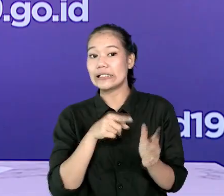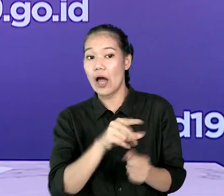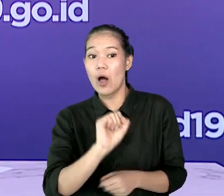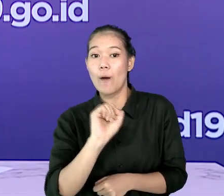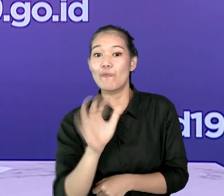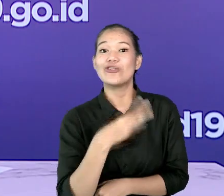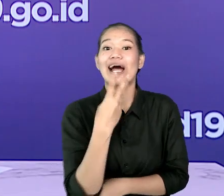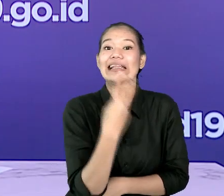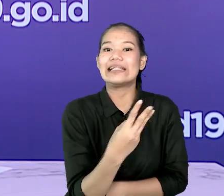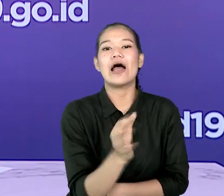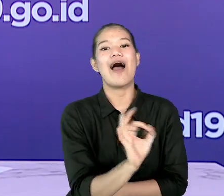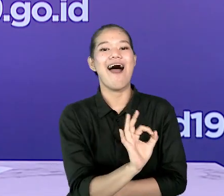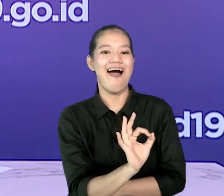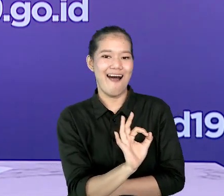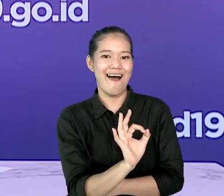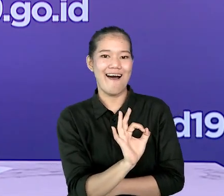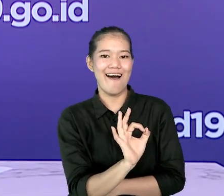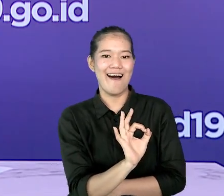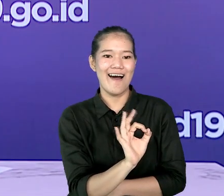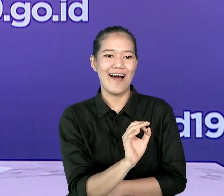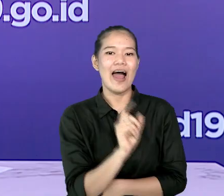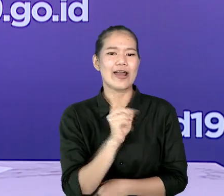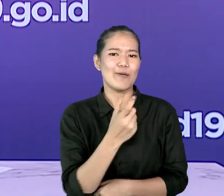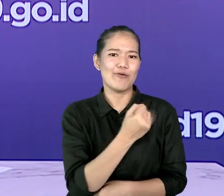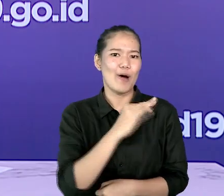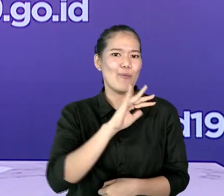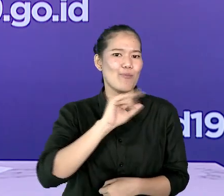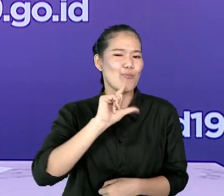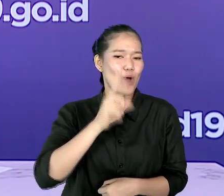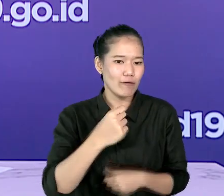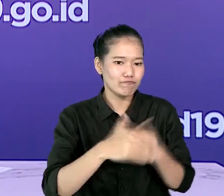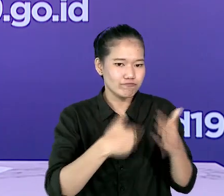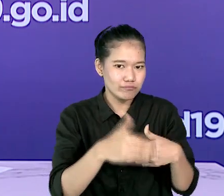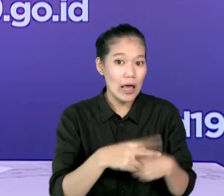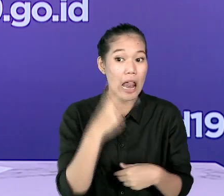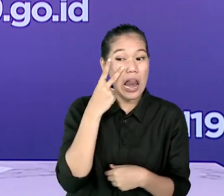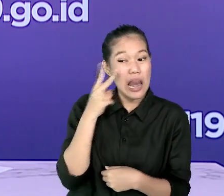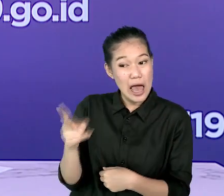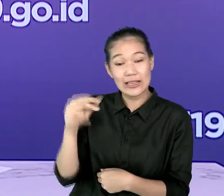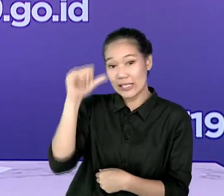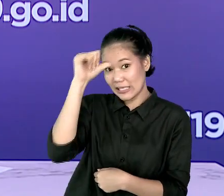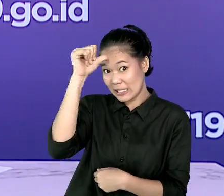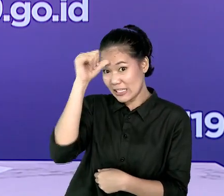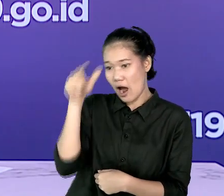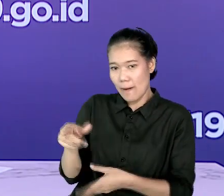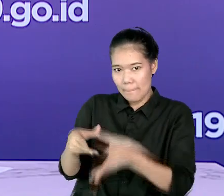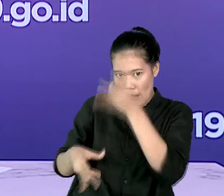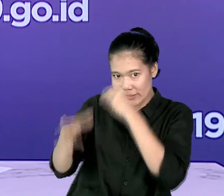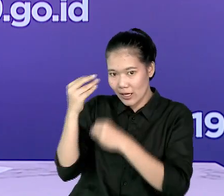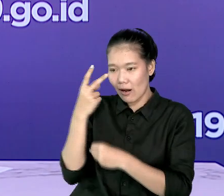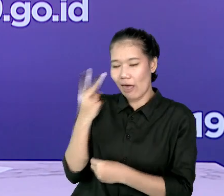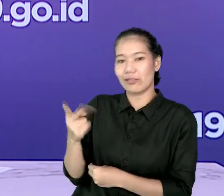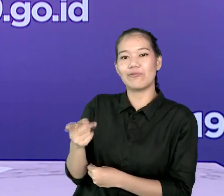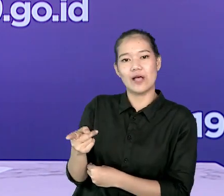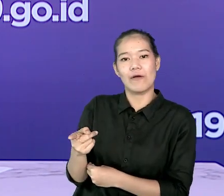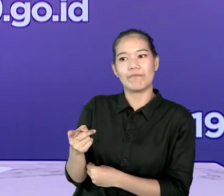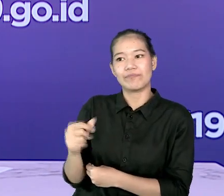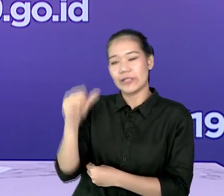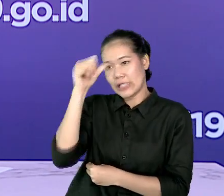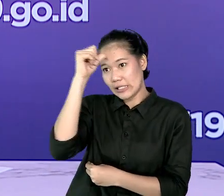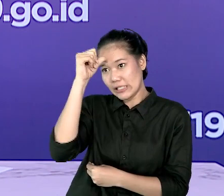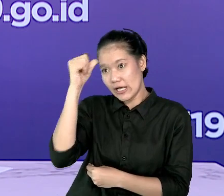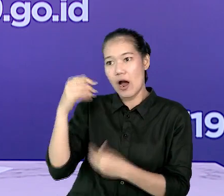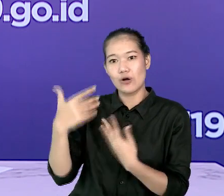ketiga dalam beberapa bulan ke depan. Kita dapat belajar dari India mengingat kasus di negara ini telah